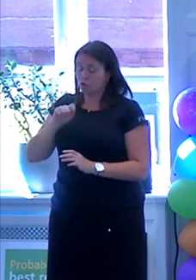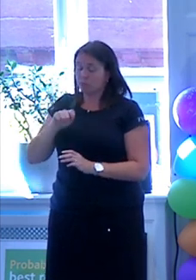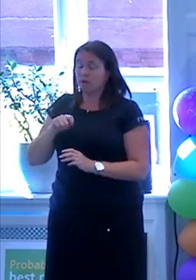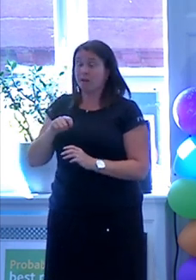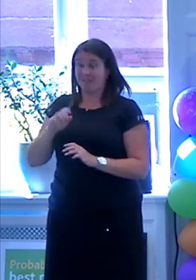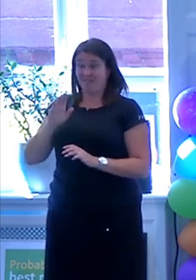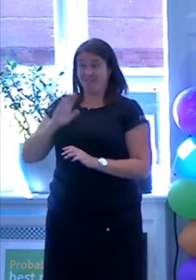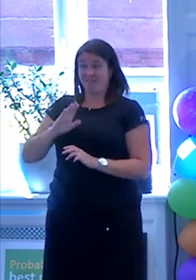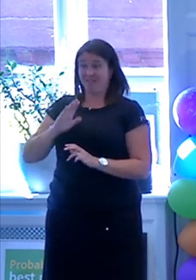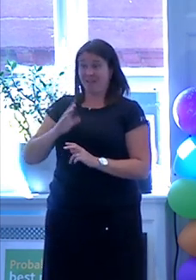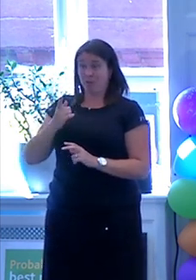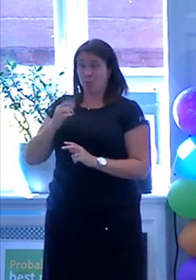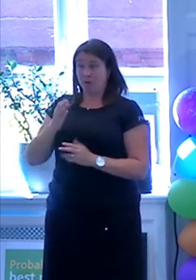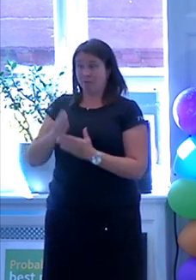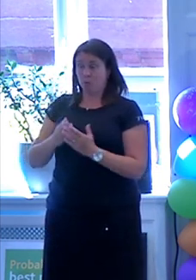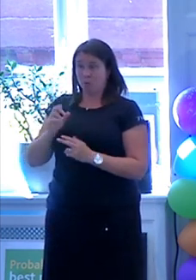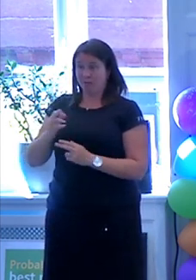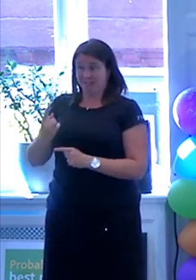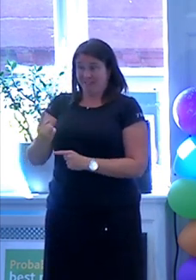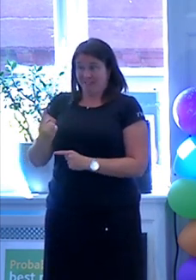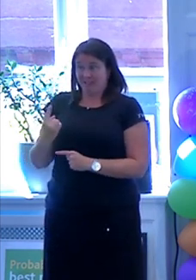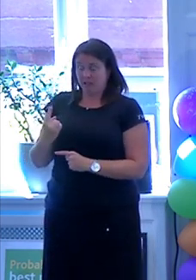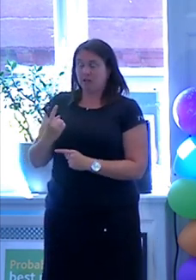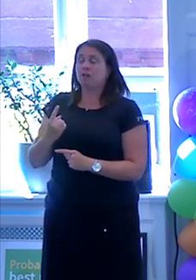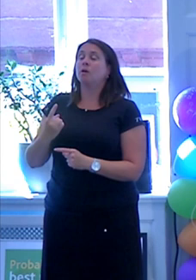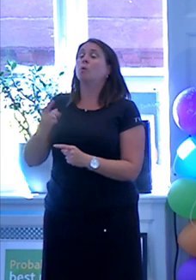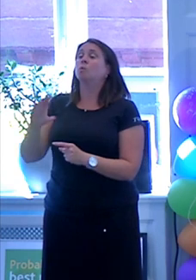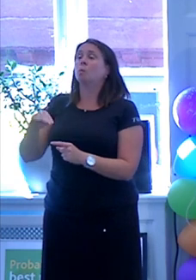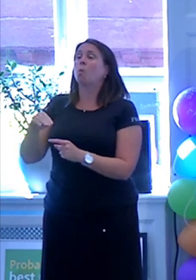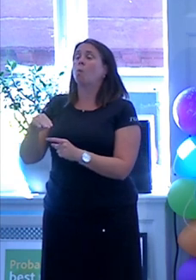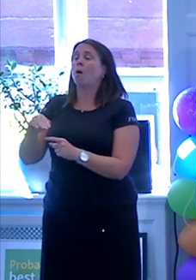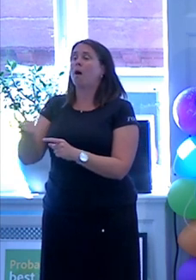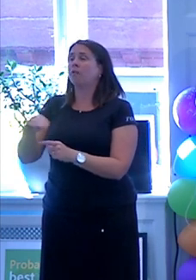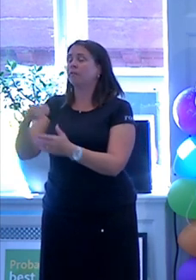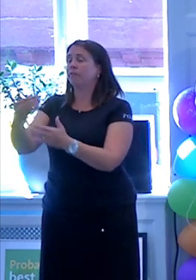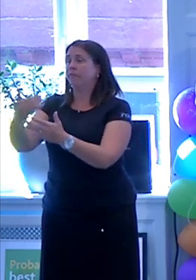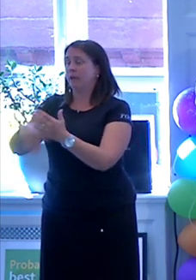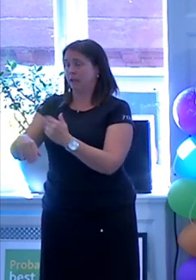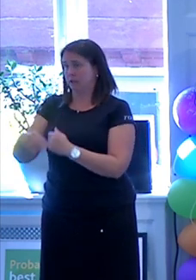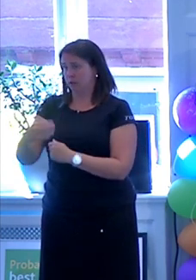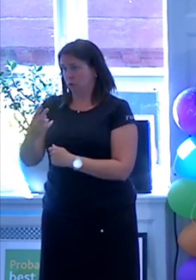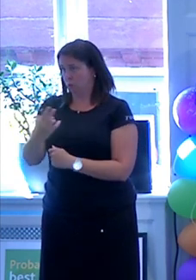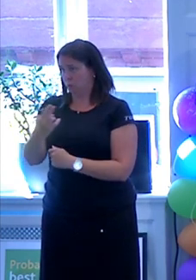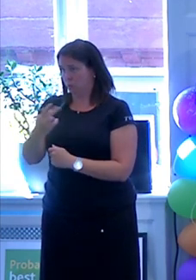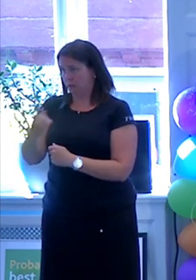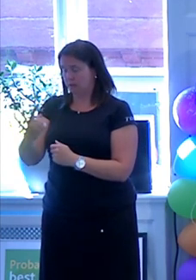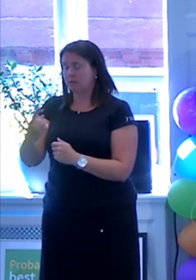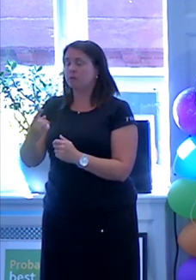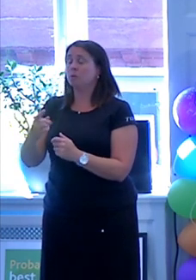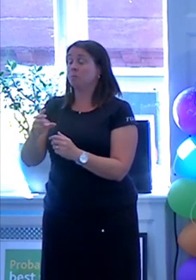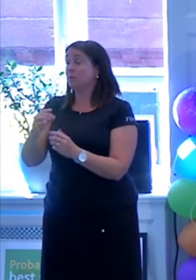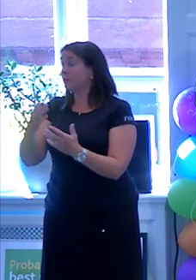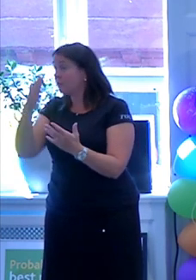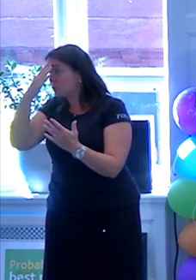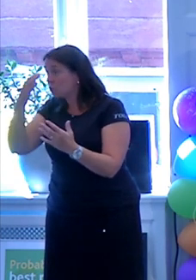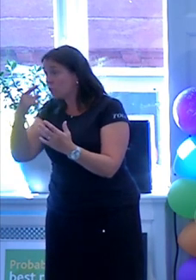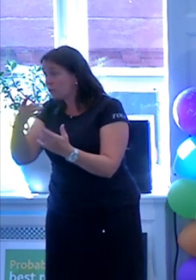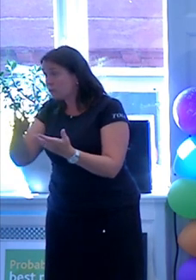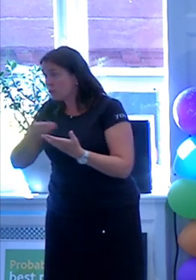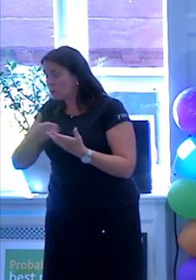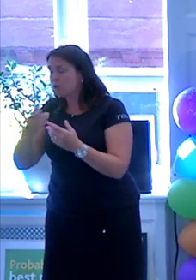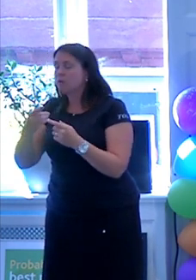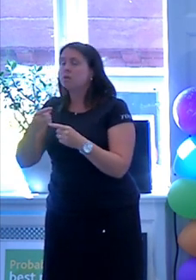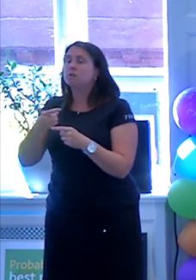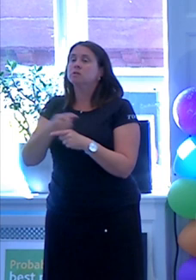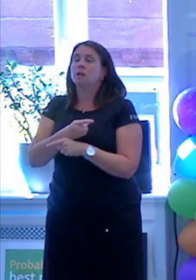inte vänta 1,5 år tills allting är på plats 2021. Dessutom vet vi inte vad vi får då. Att Arbetsförmedlingen inte funkar som den